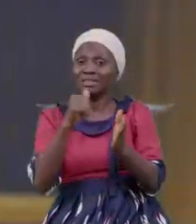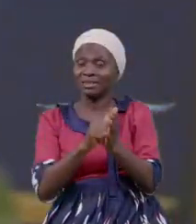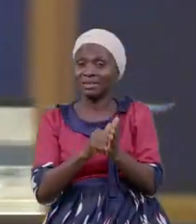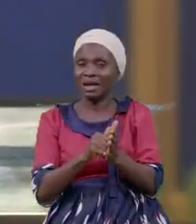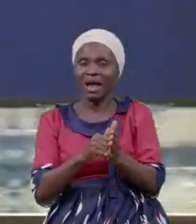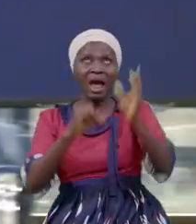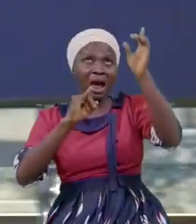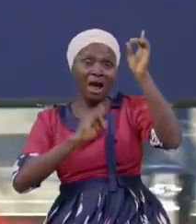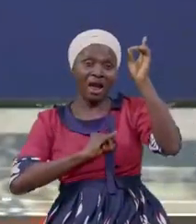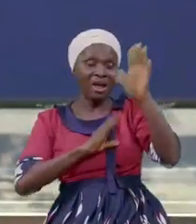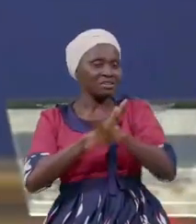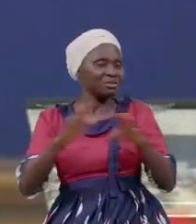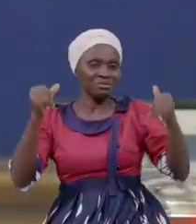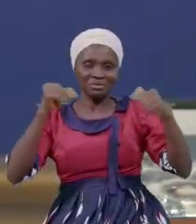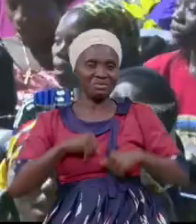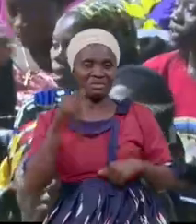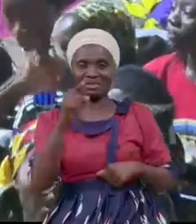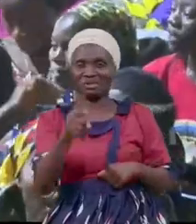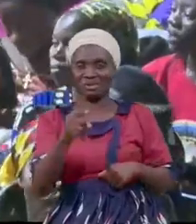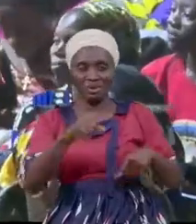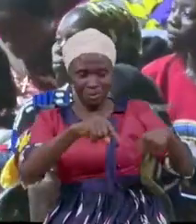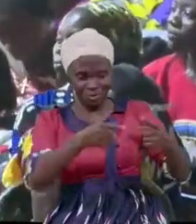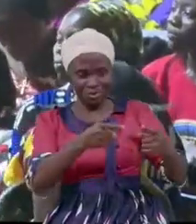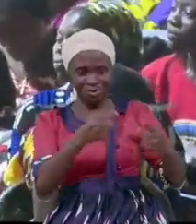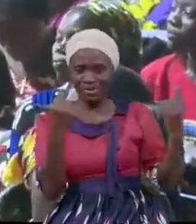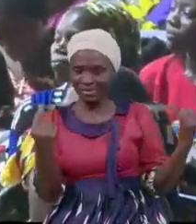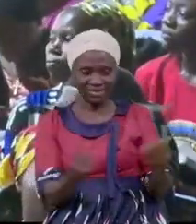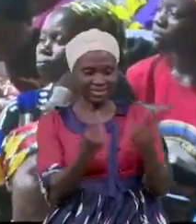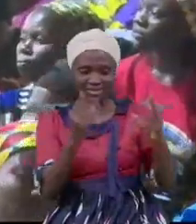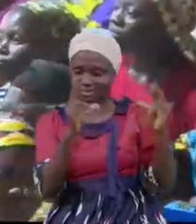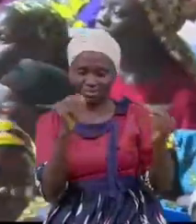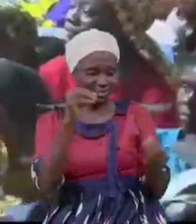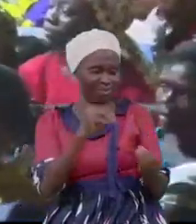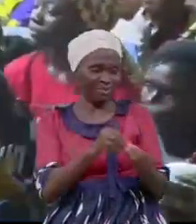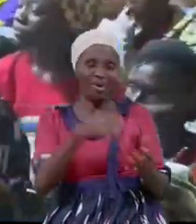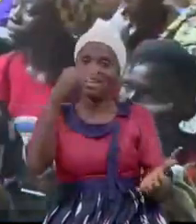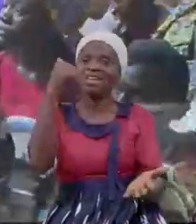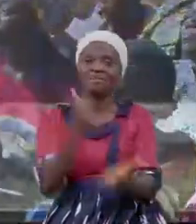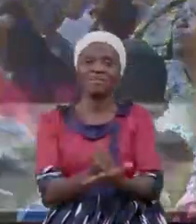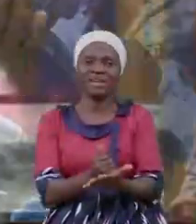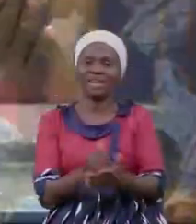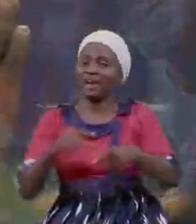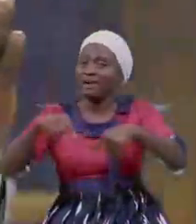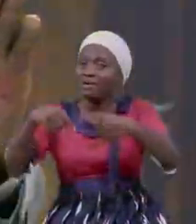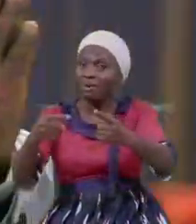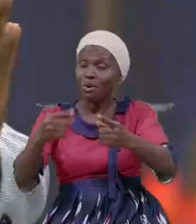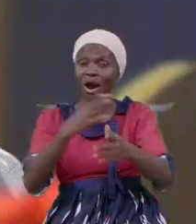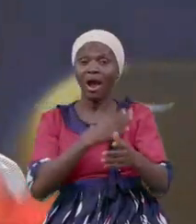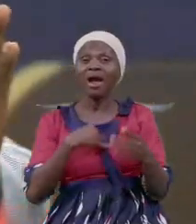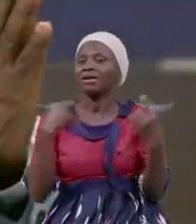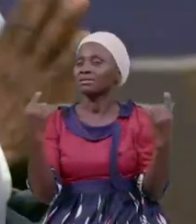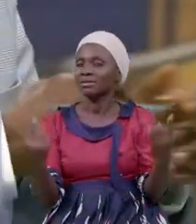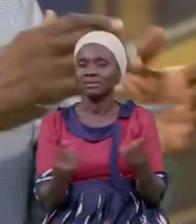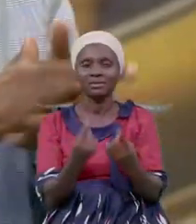plus donnez-moi un bon amen va et ne pêche